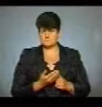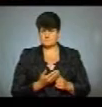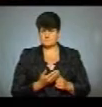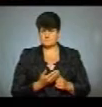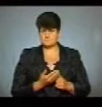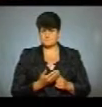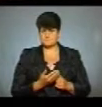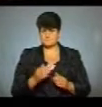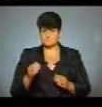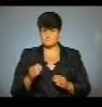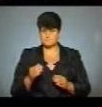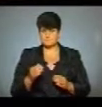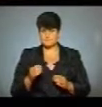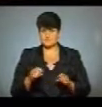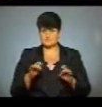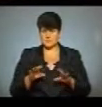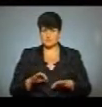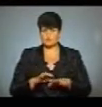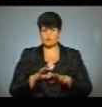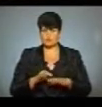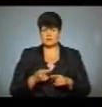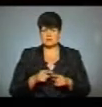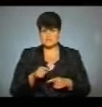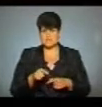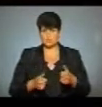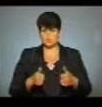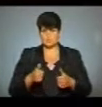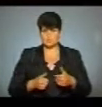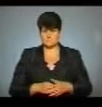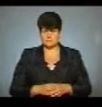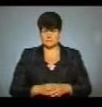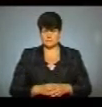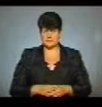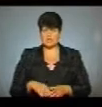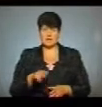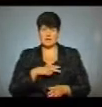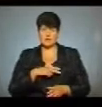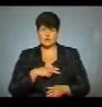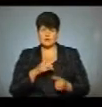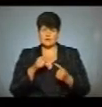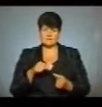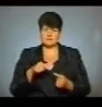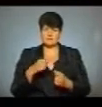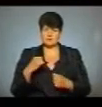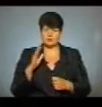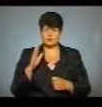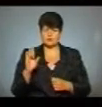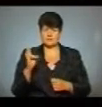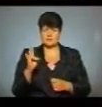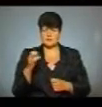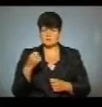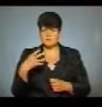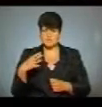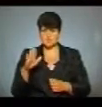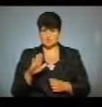вирішив проводити цей турнір. Нагородження і визначення переможців відбудеться у неділю